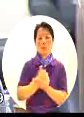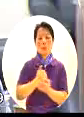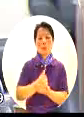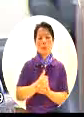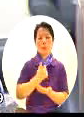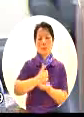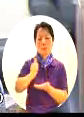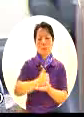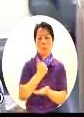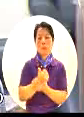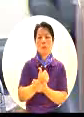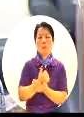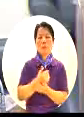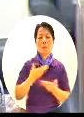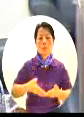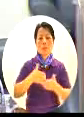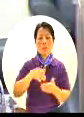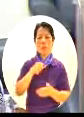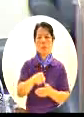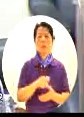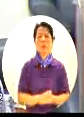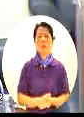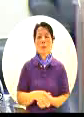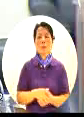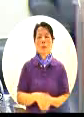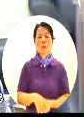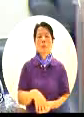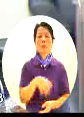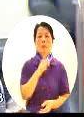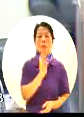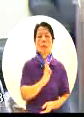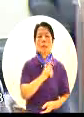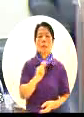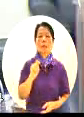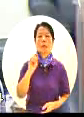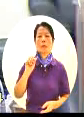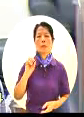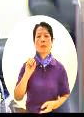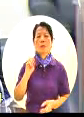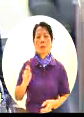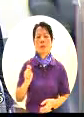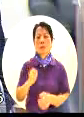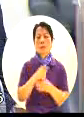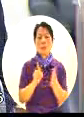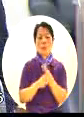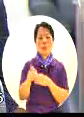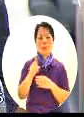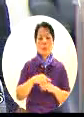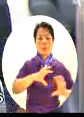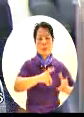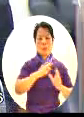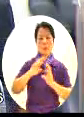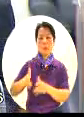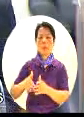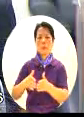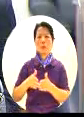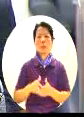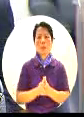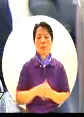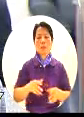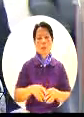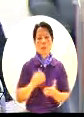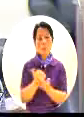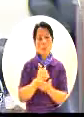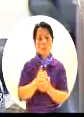啊，所以你要看 FTA 为什么一直希望国与国之间的贸易协